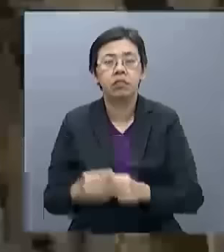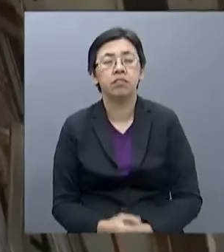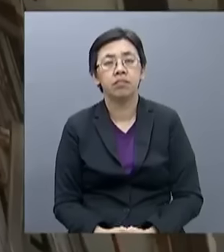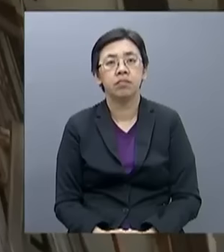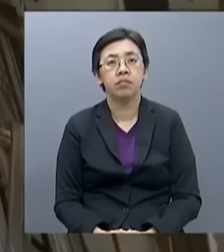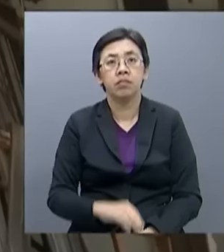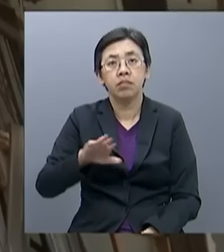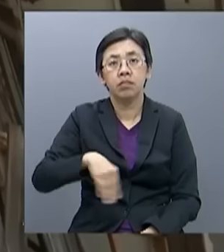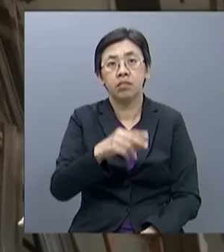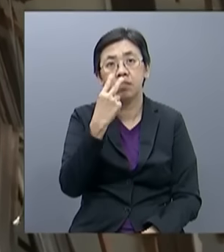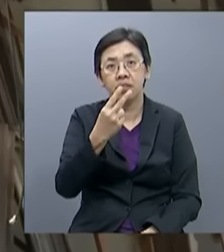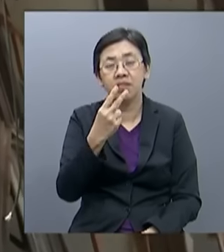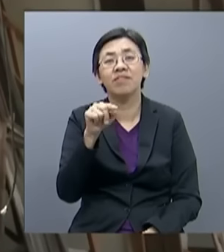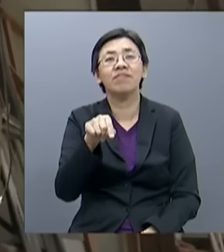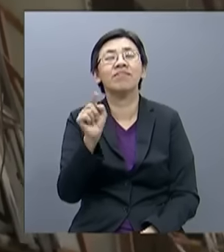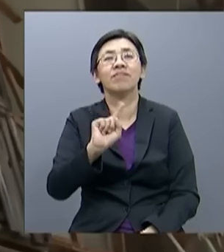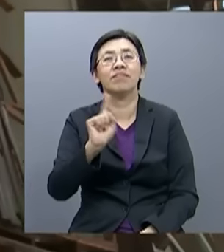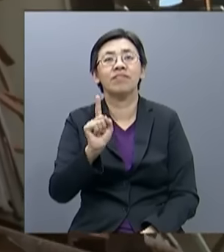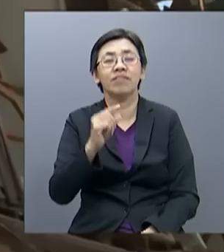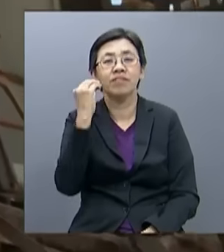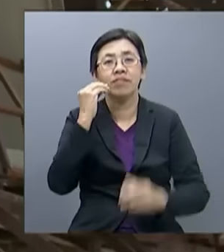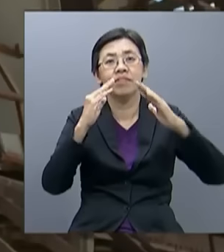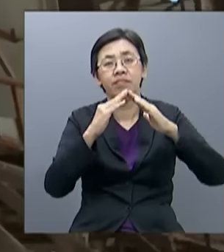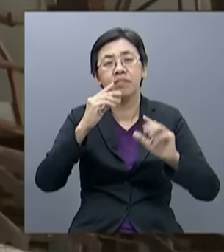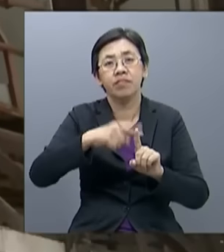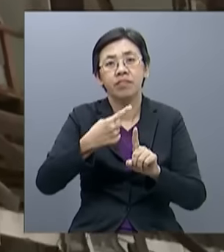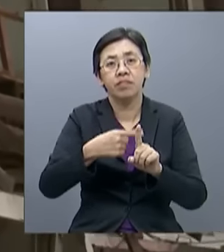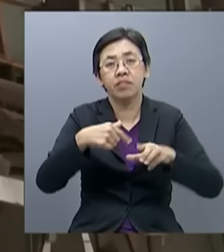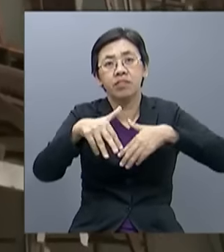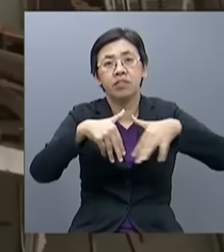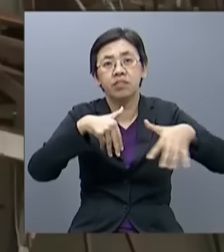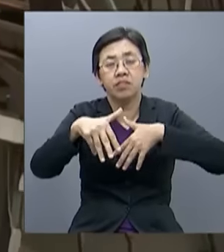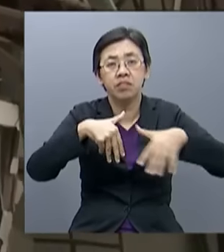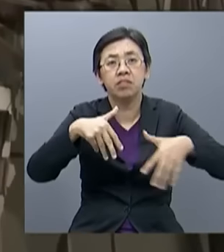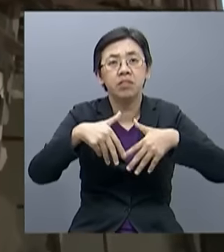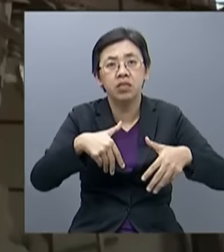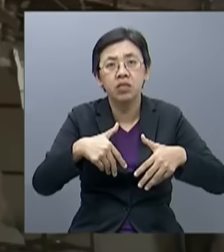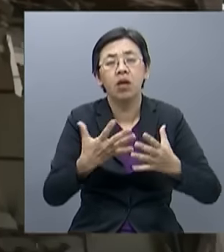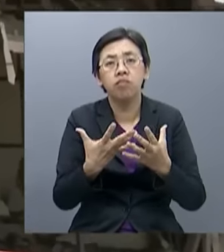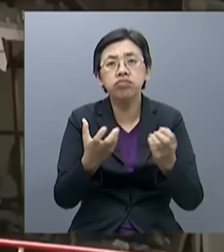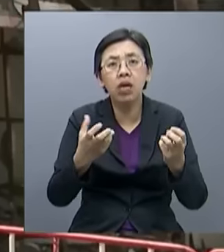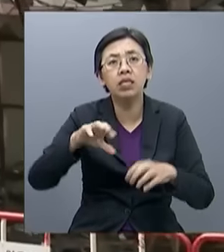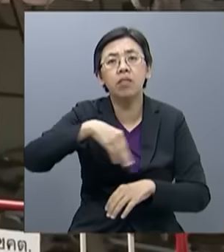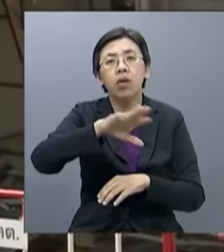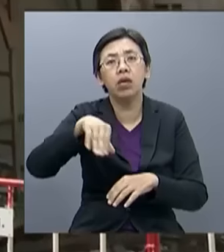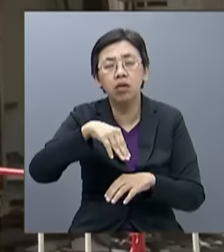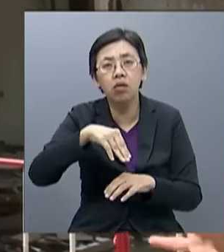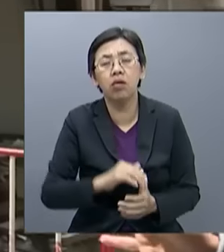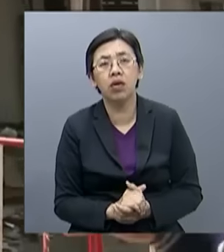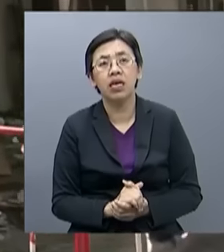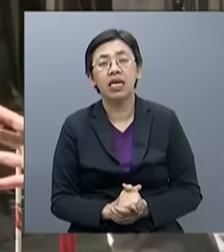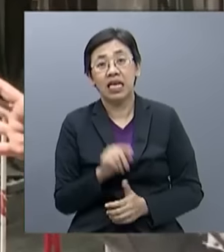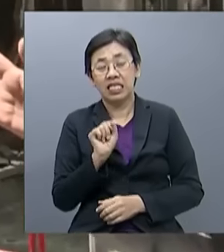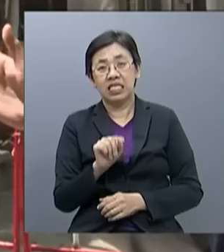ณผู้ชมเห็นอยู่ในขณะนี้ก็คือสภาพของบ้านเช่าของชาวบ้านนะคะที่พังเสียหายเกือบทั้งหมดนะคะซึ่งพื้นที่บริเว